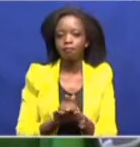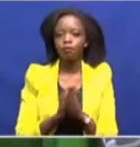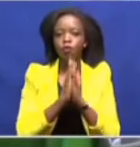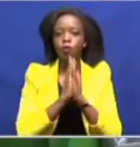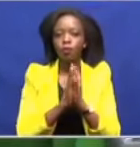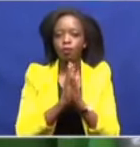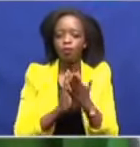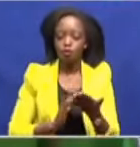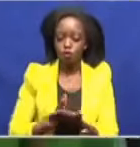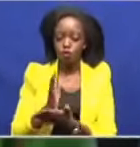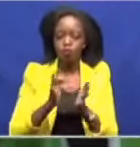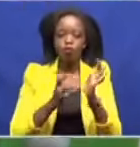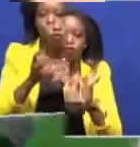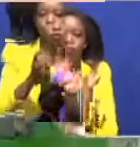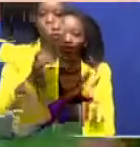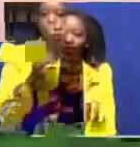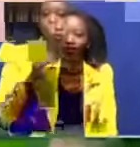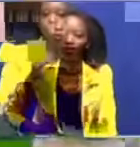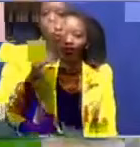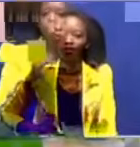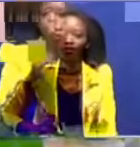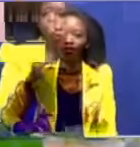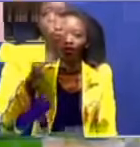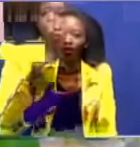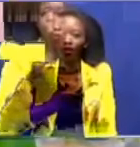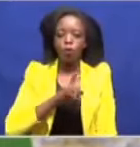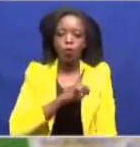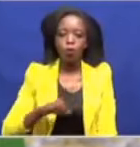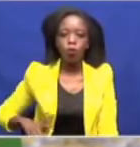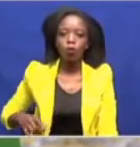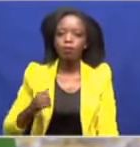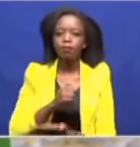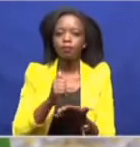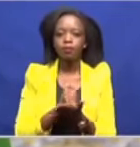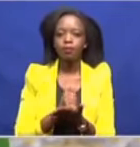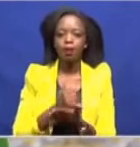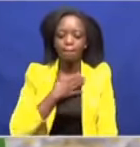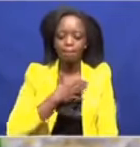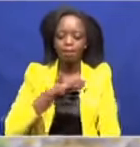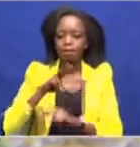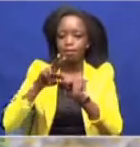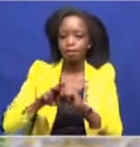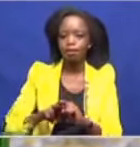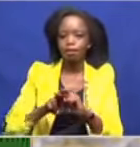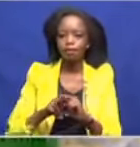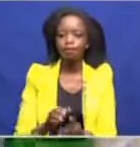tunaomba hayo kwa jina la Kristo Bwana wetu. Kindly let us sit for the